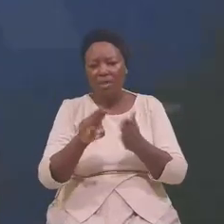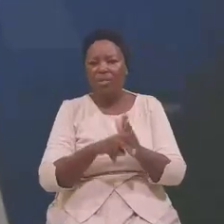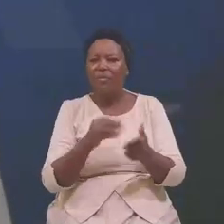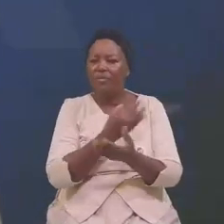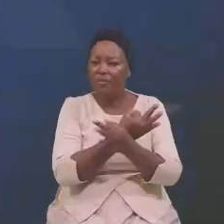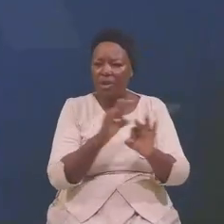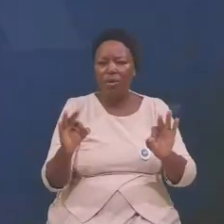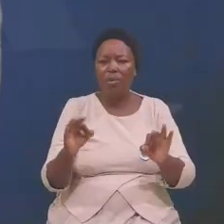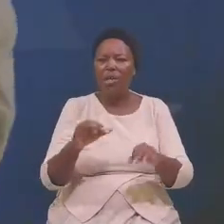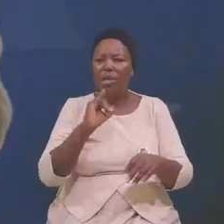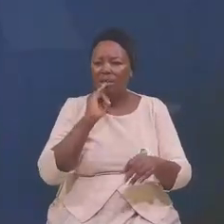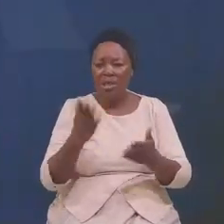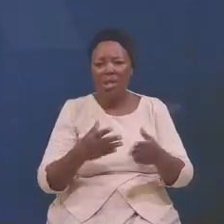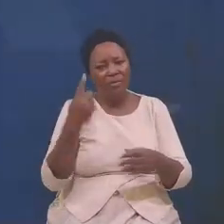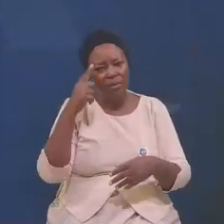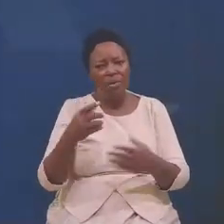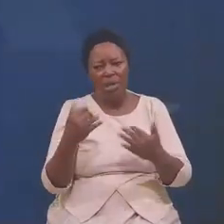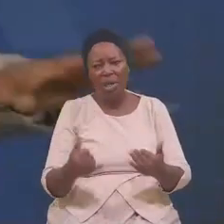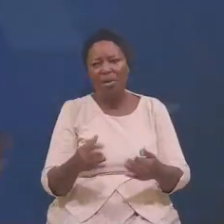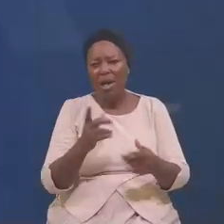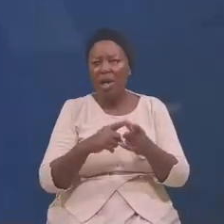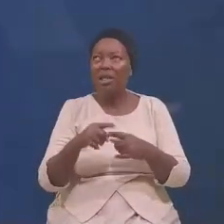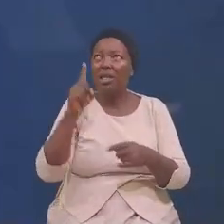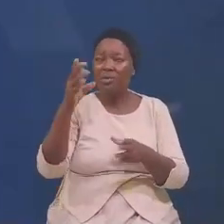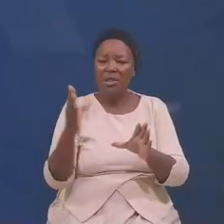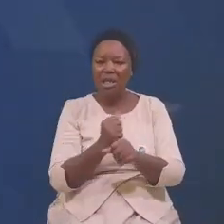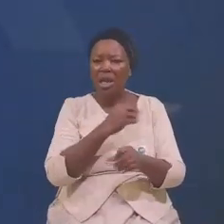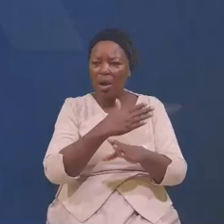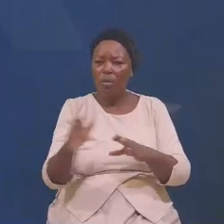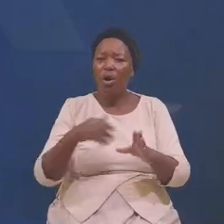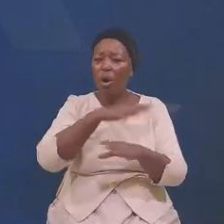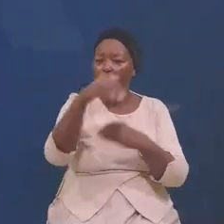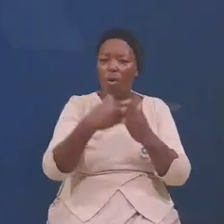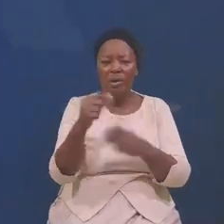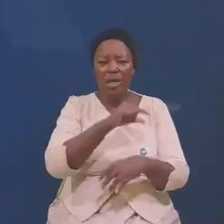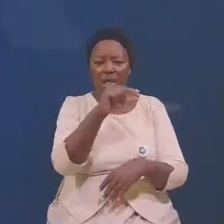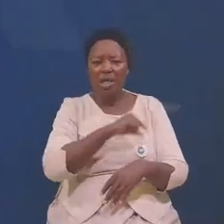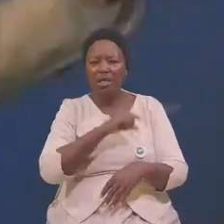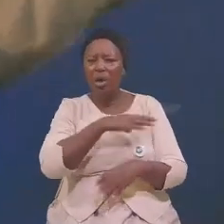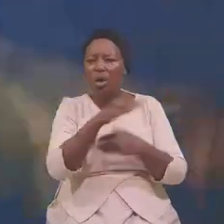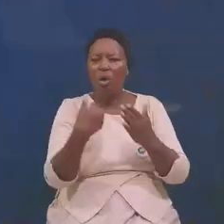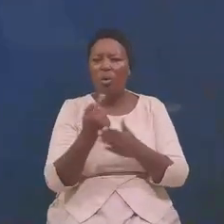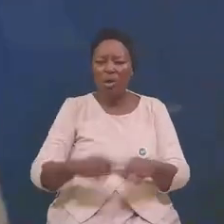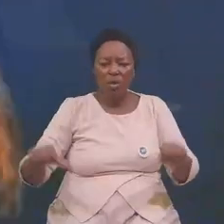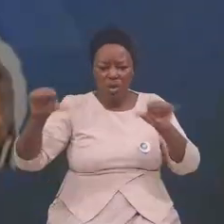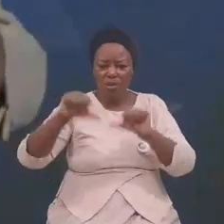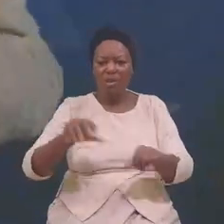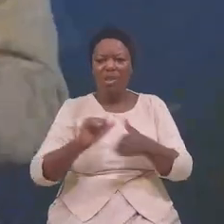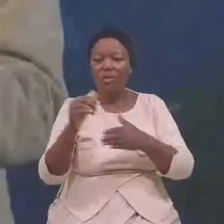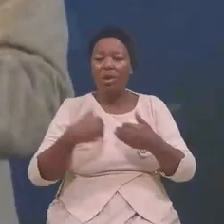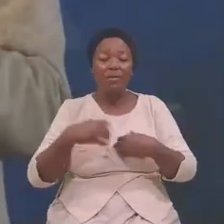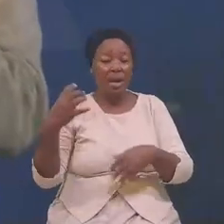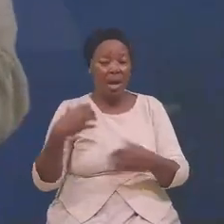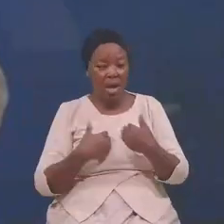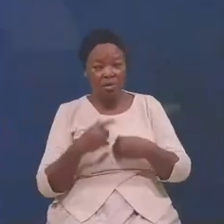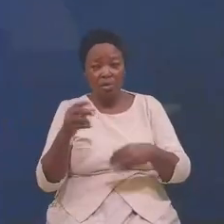est disponible, et il va ôter toute la culpabilité, toute la condamnation que tu avais.